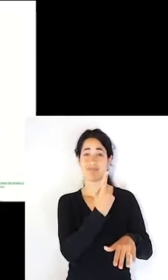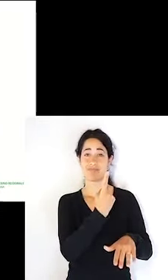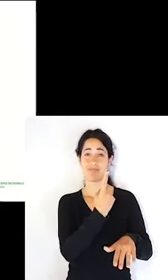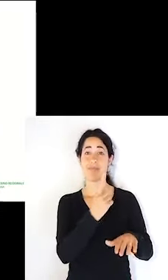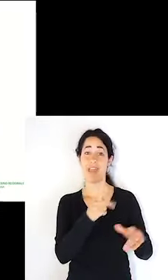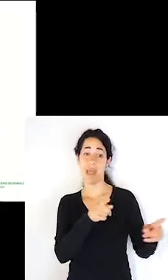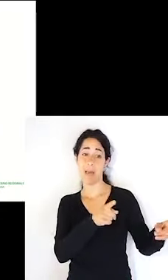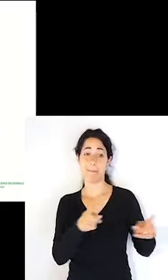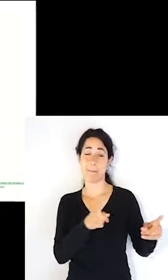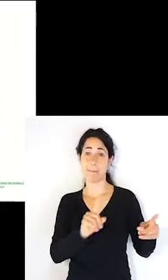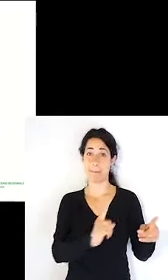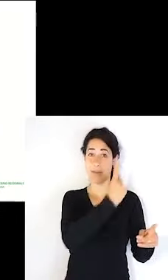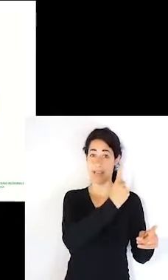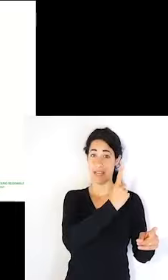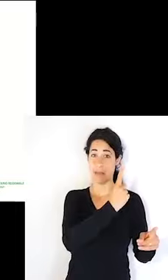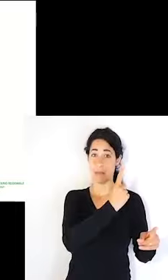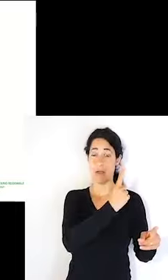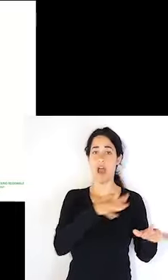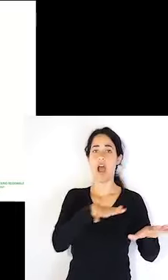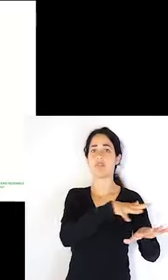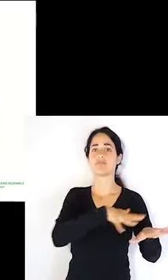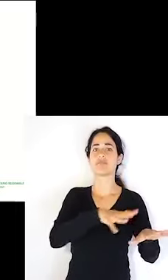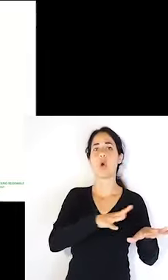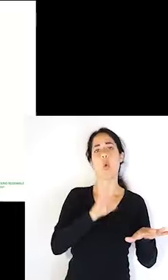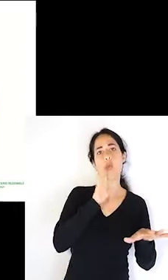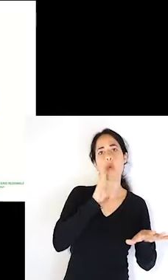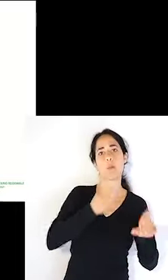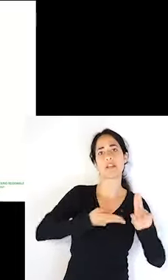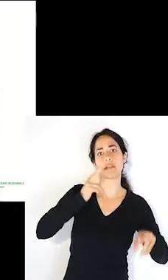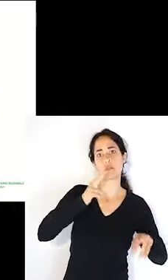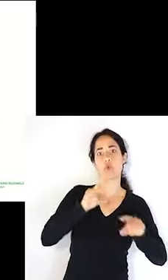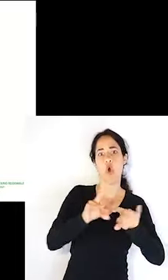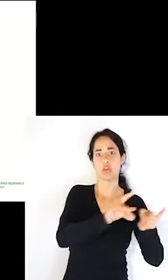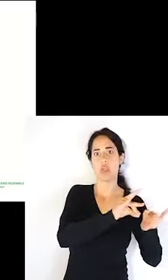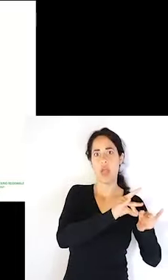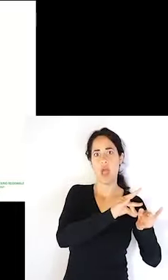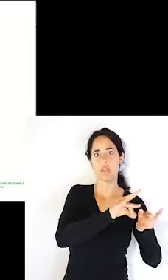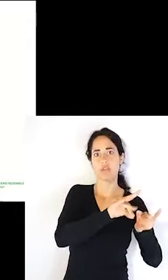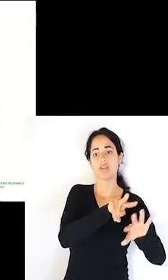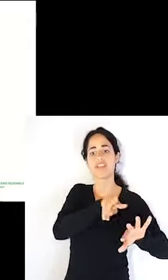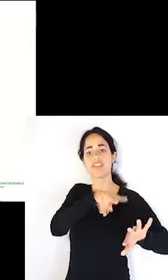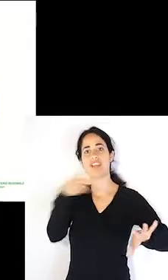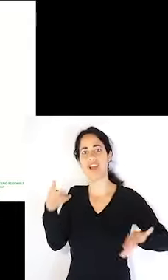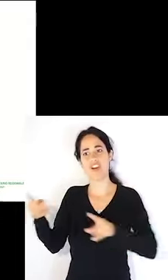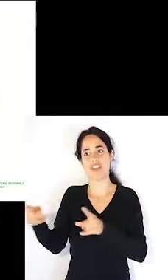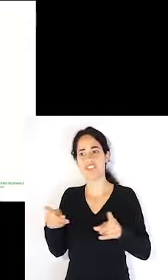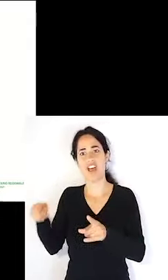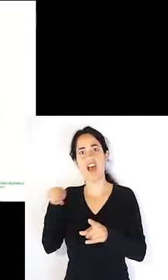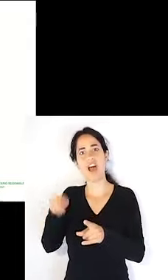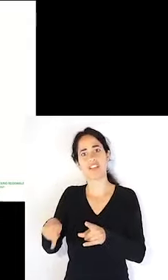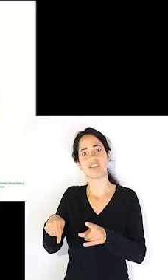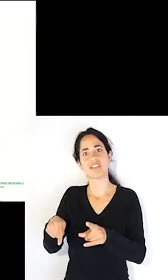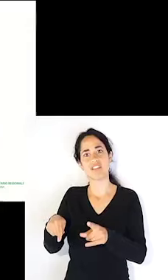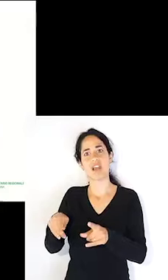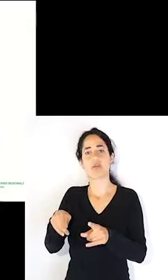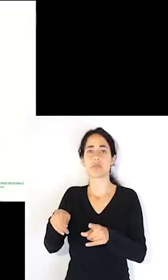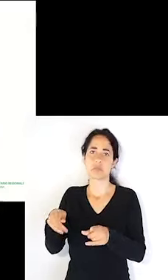parte dell'epidemia erano più gli uomini ad essere soggetti all'infezione, poi oggi abbiamo